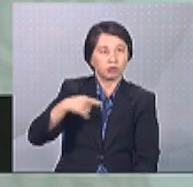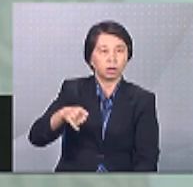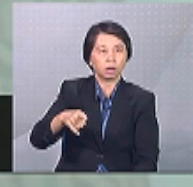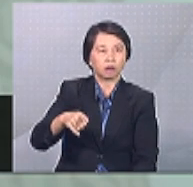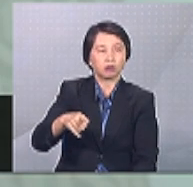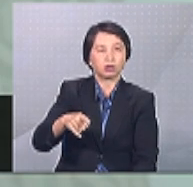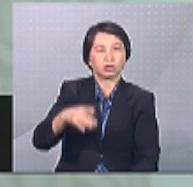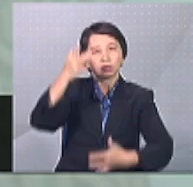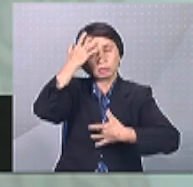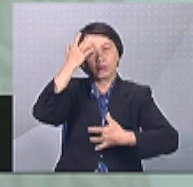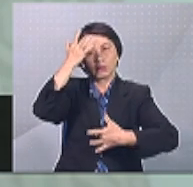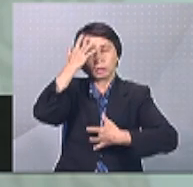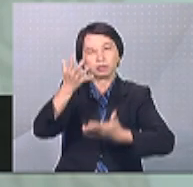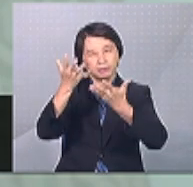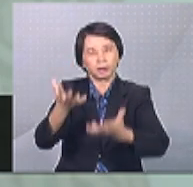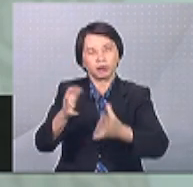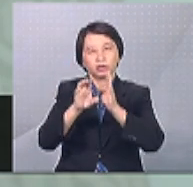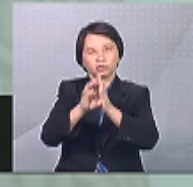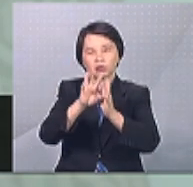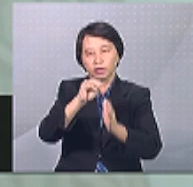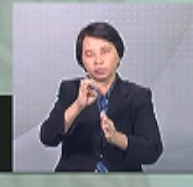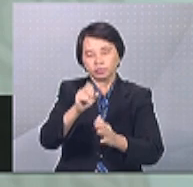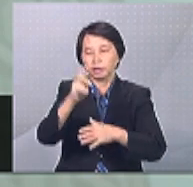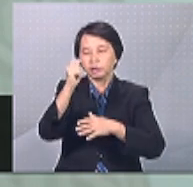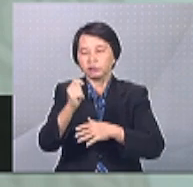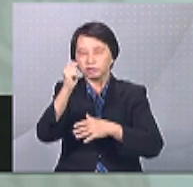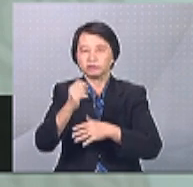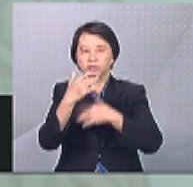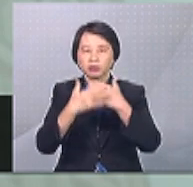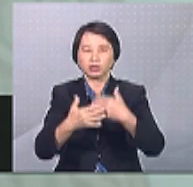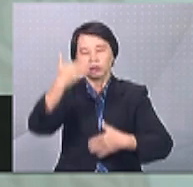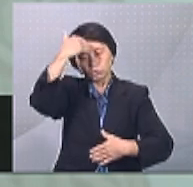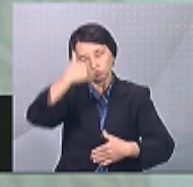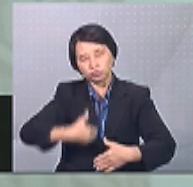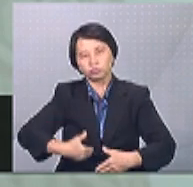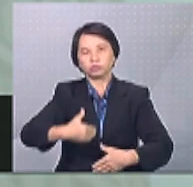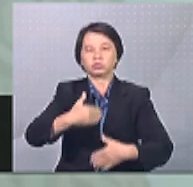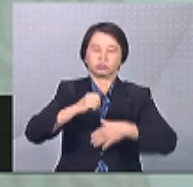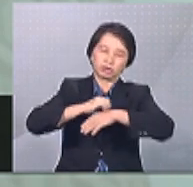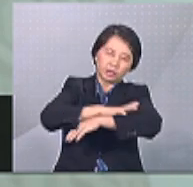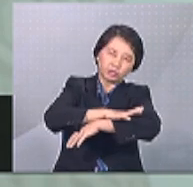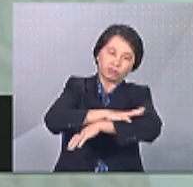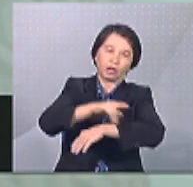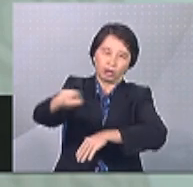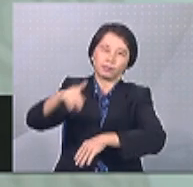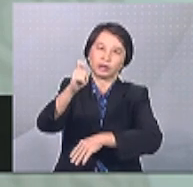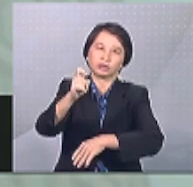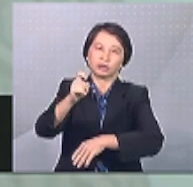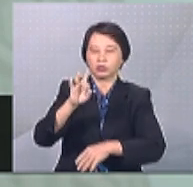comorbidity, penyakit-penyakit yang lain. Contoh NCD, kencing manis, darah tinggi, stroke, penyakit kanser dan sebagainya. Jadi itu yang